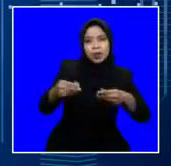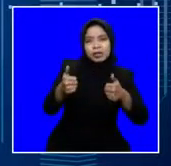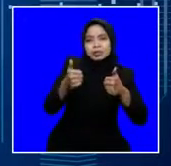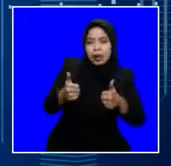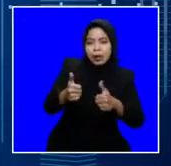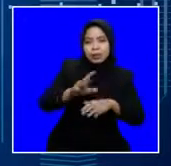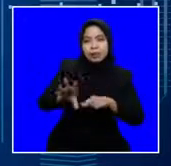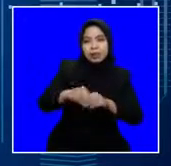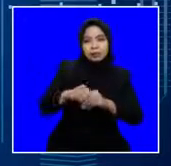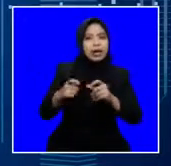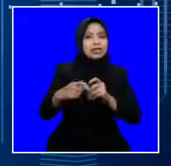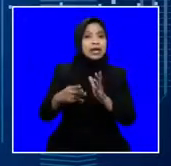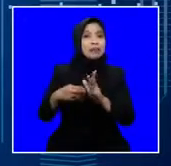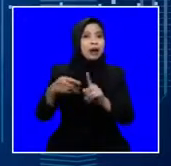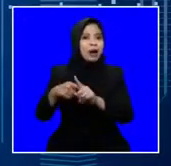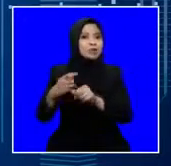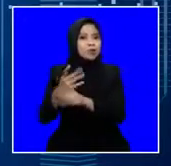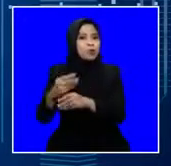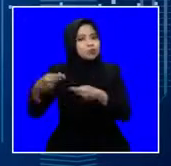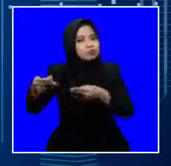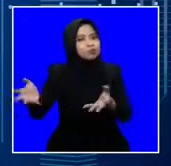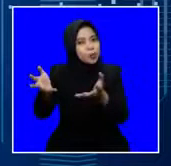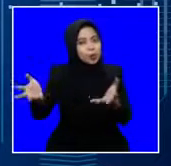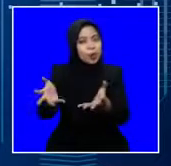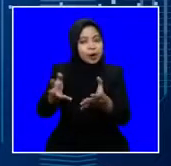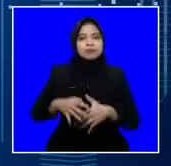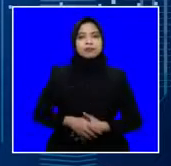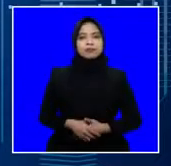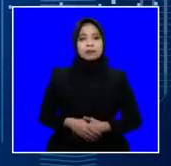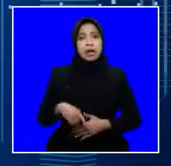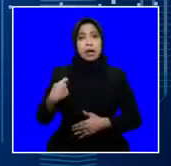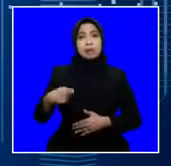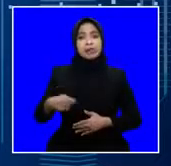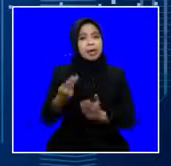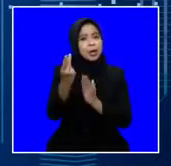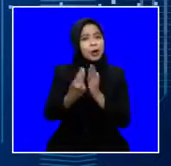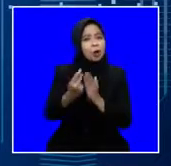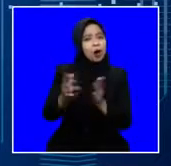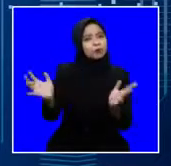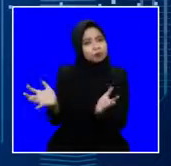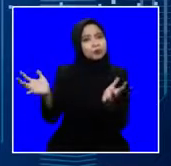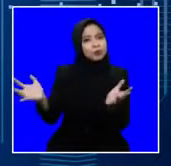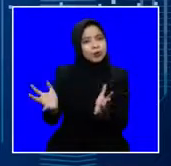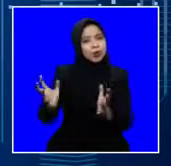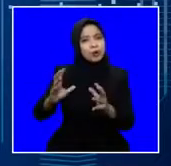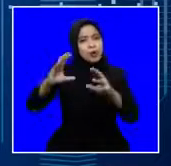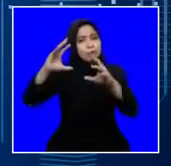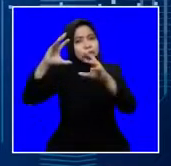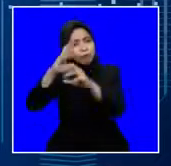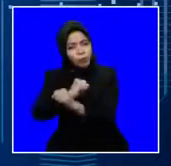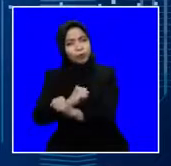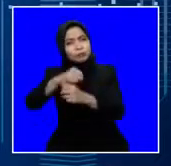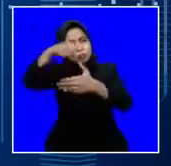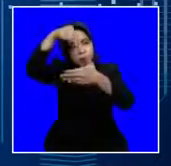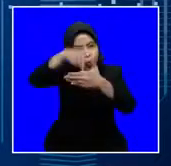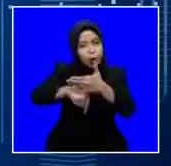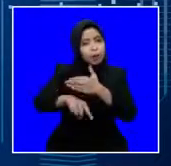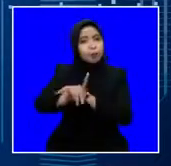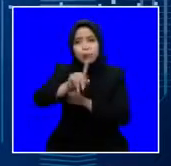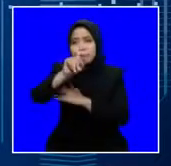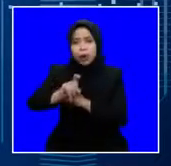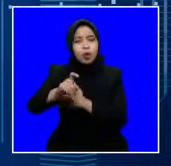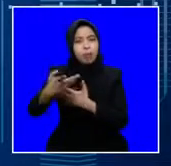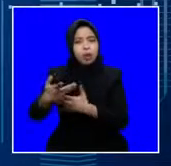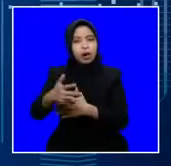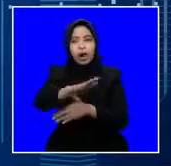guru SMK. Tentu kami akan terus mendukung dari sisi fokus yang memang betul-betul dibutuhkan